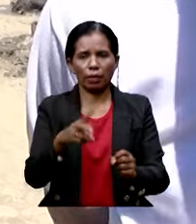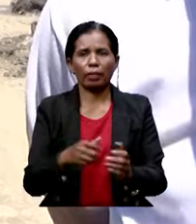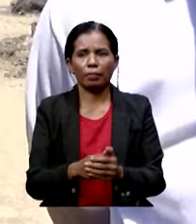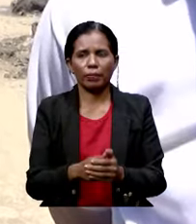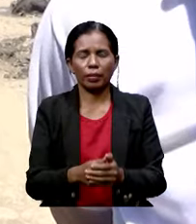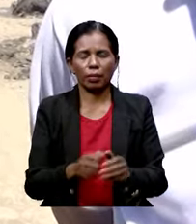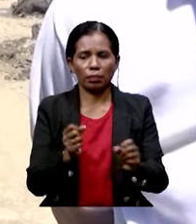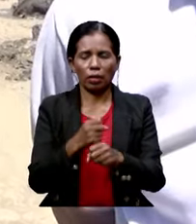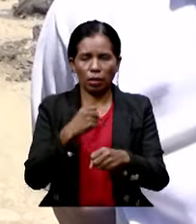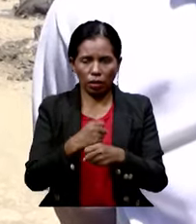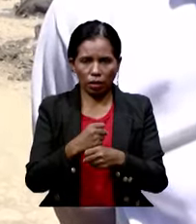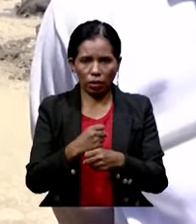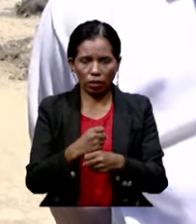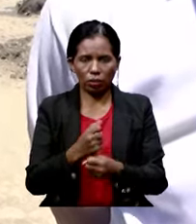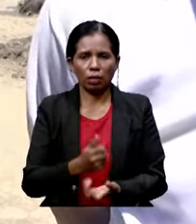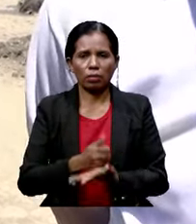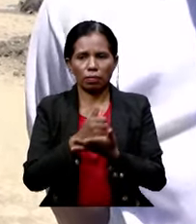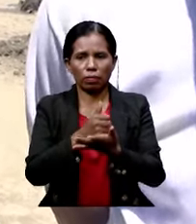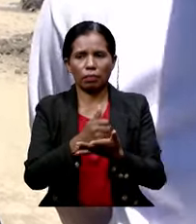ne per halo ite halo